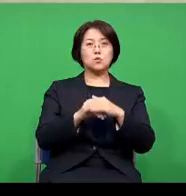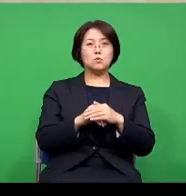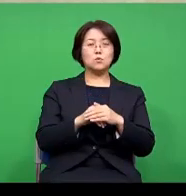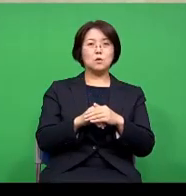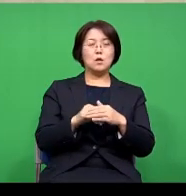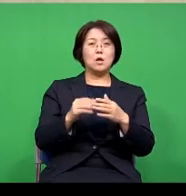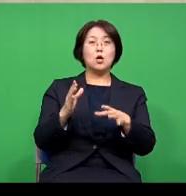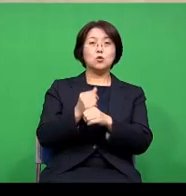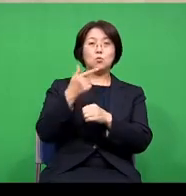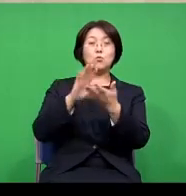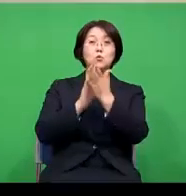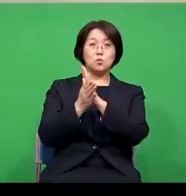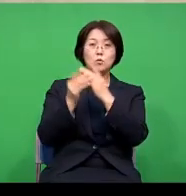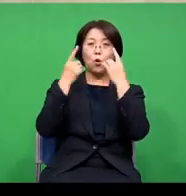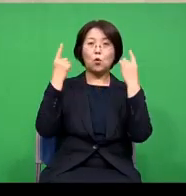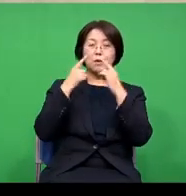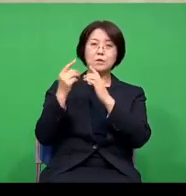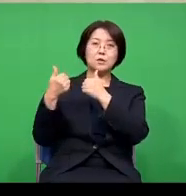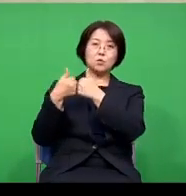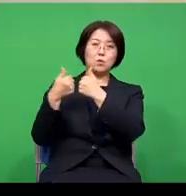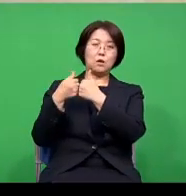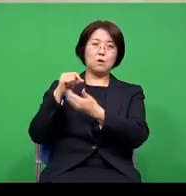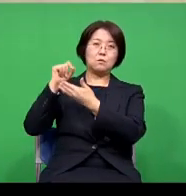まあ、別途総務省にもここにお話をして、